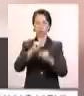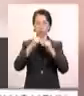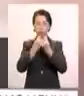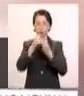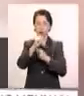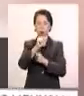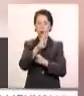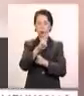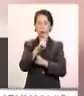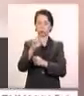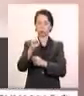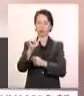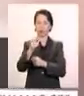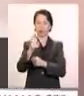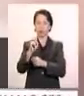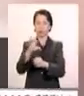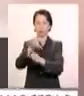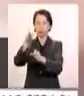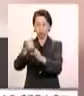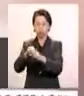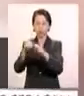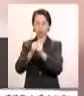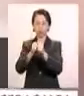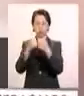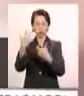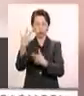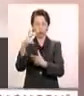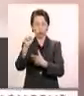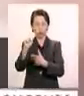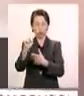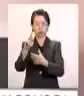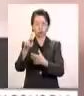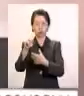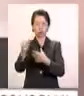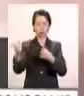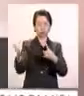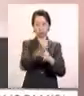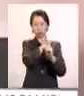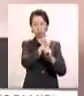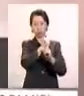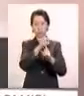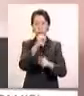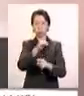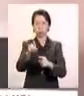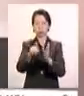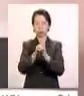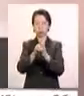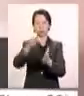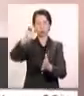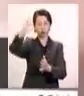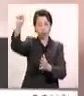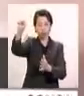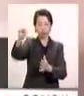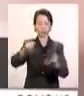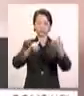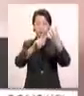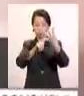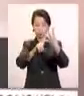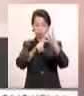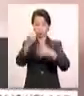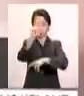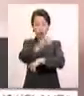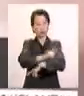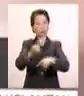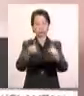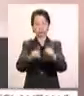Sayyaf dan terlibat dalam sekurang-kurangnya 3 kes penculikan di negaranya dan di Sabah. Tangkapan keempat pada hari